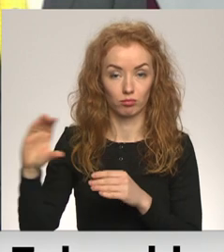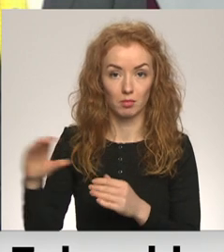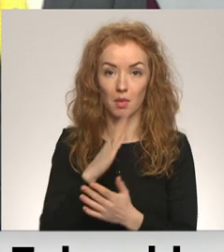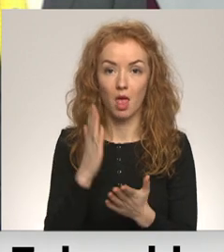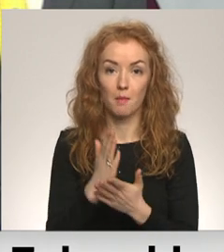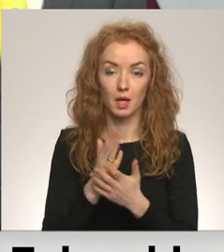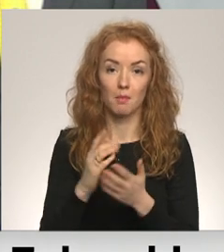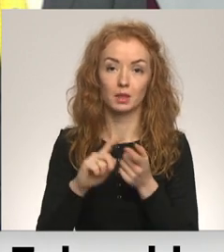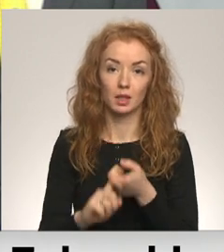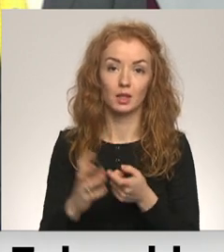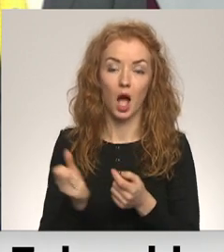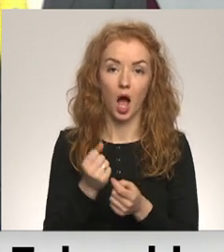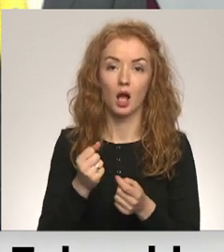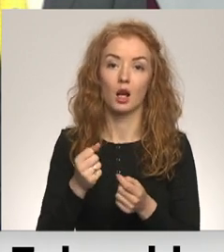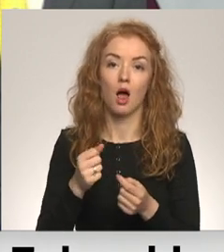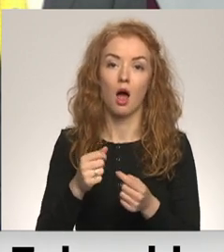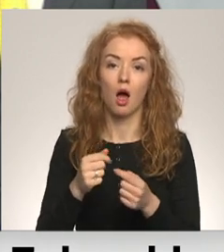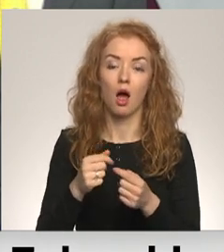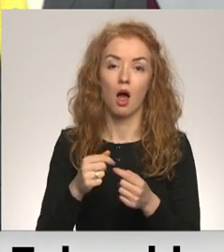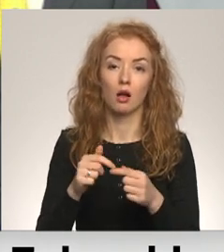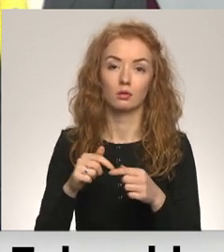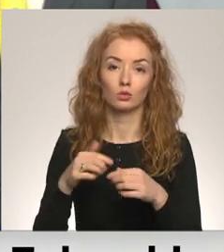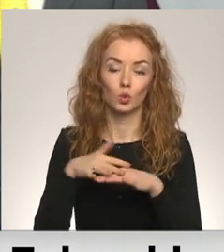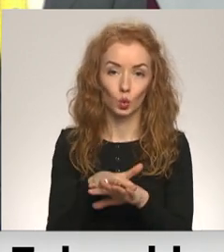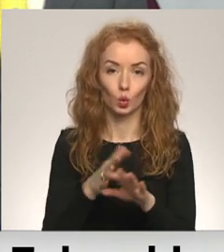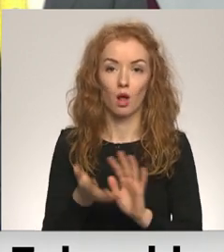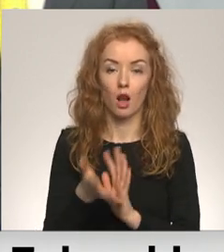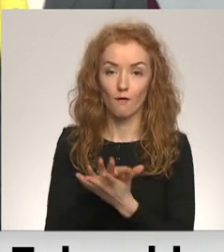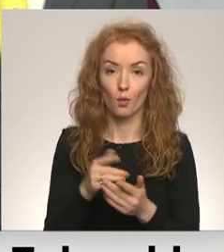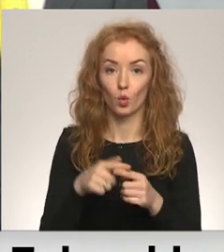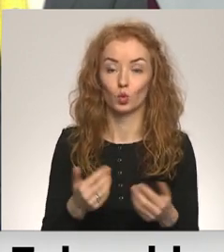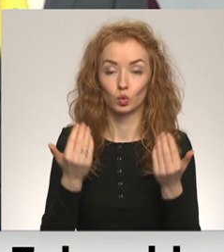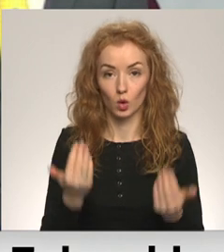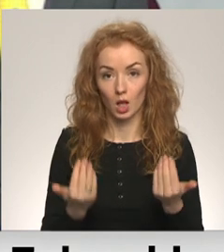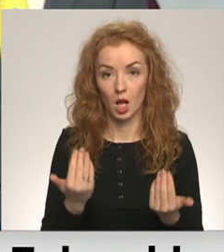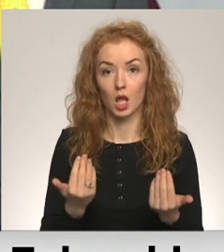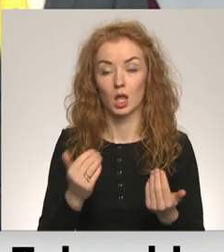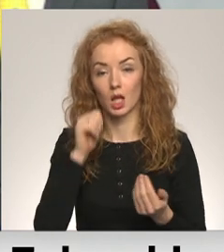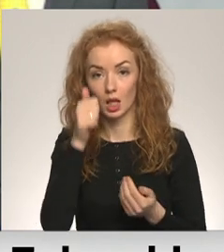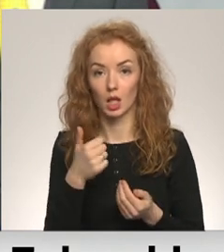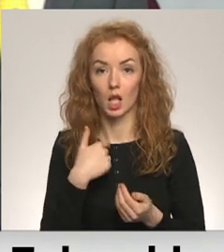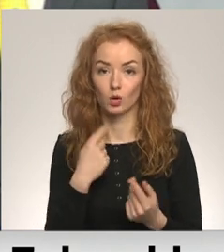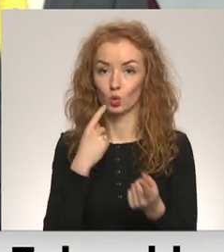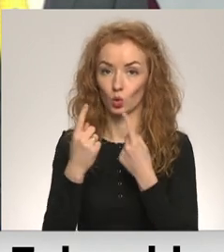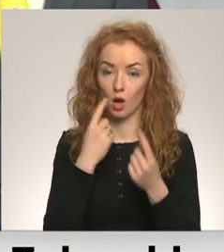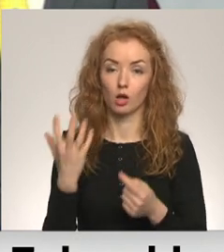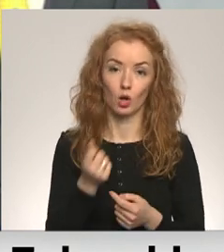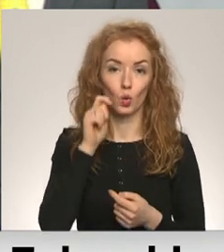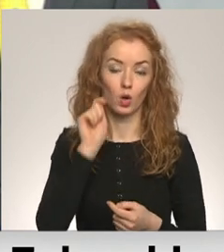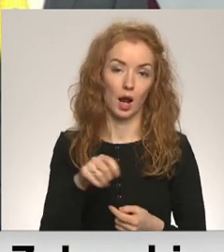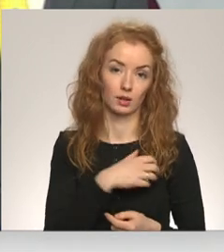noteiktu struktūrālo reformu īstenošanu. Un tas arī būs viens no jautājumiem, ko šodien rīt ar Ukrainas valdības